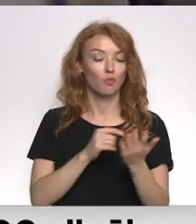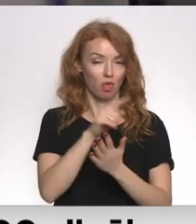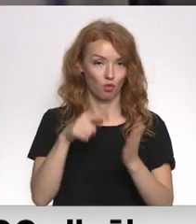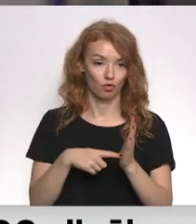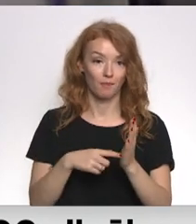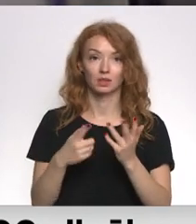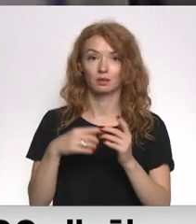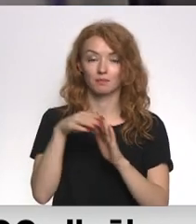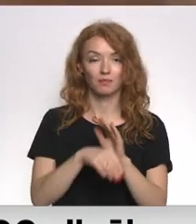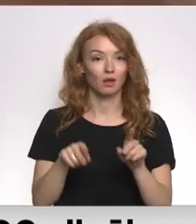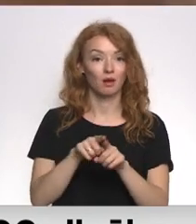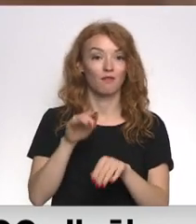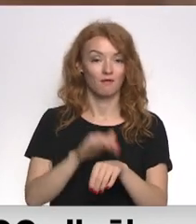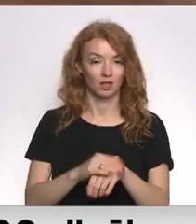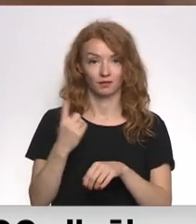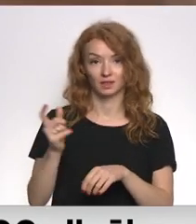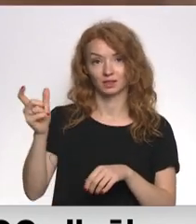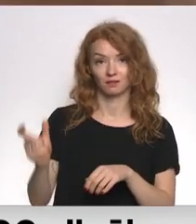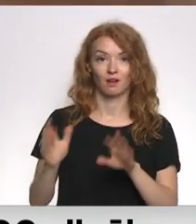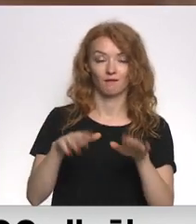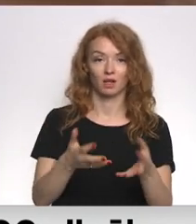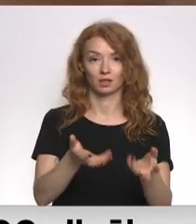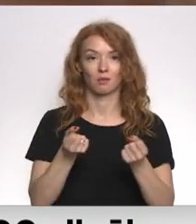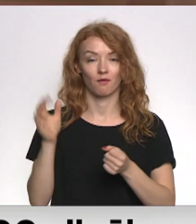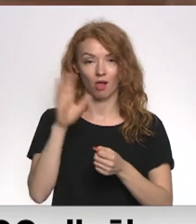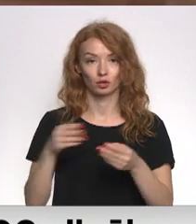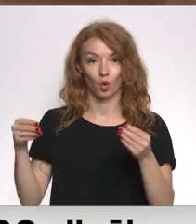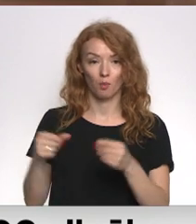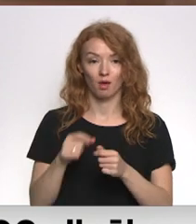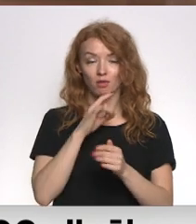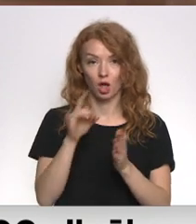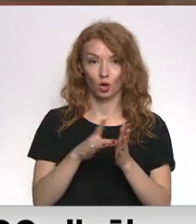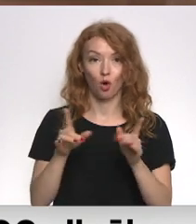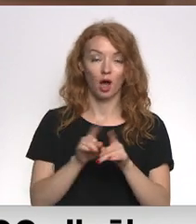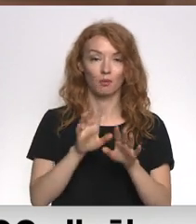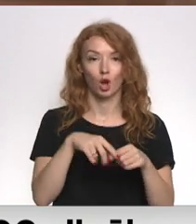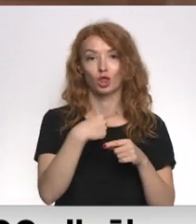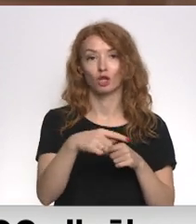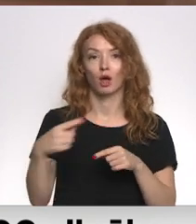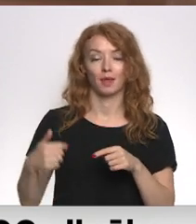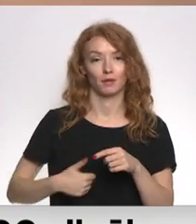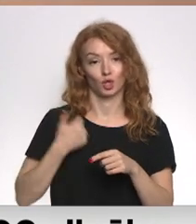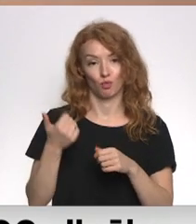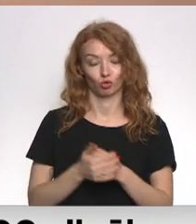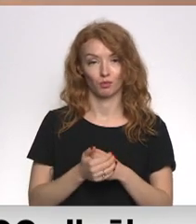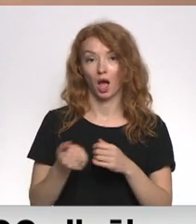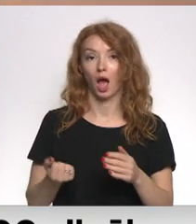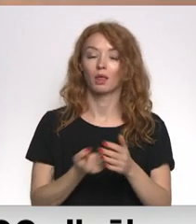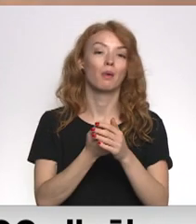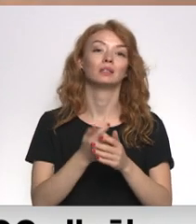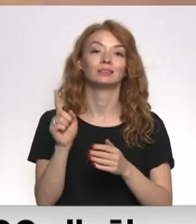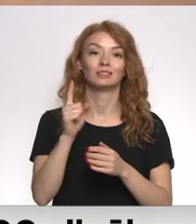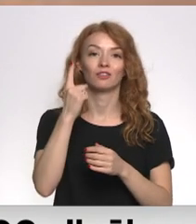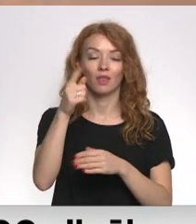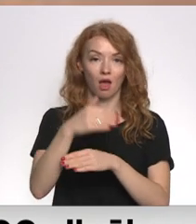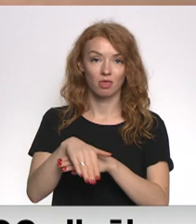jautājumiem. Tostarp akcentēts fakts, ka viens cilvēks var saņemt valsts kompensāciju energoresursiem arī par dažādiem īpašumiem. Atbalsts ir viena